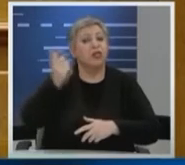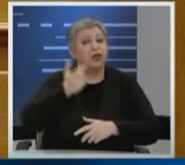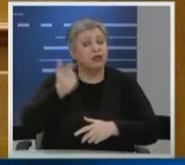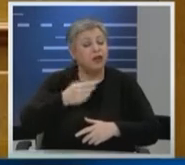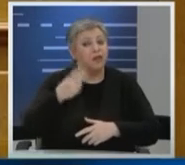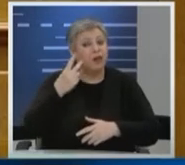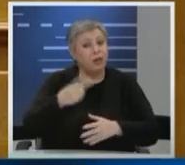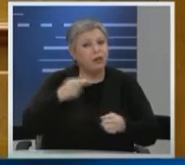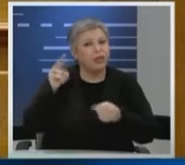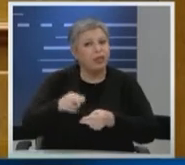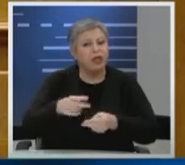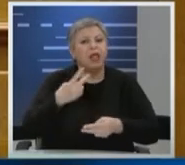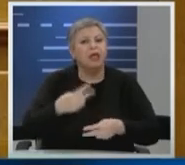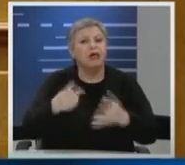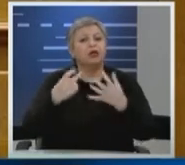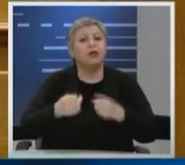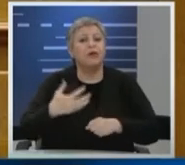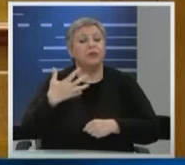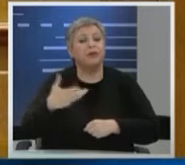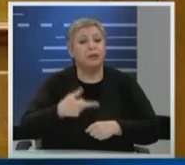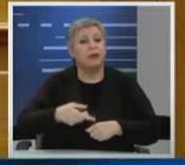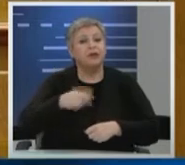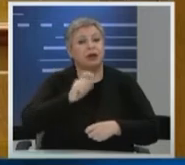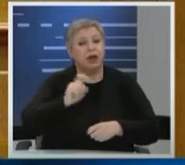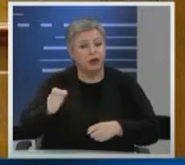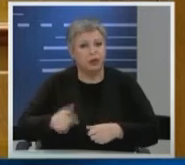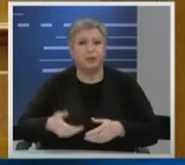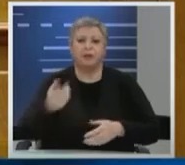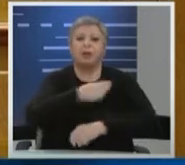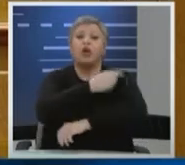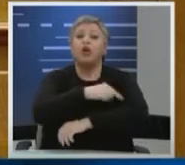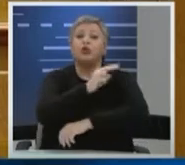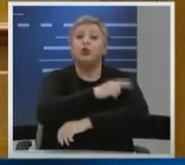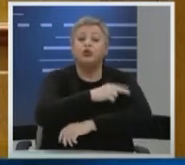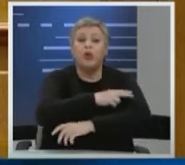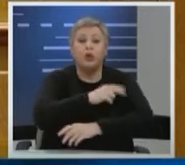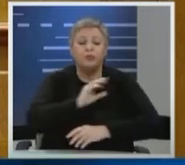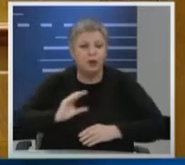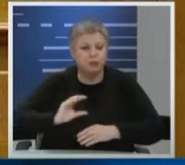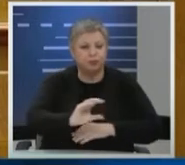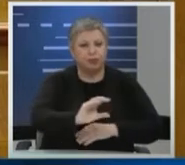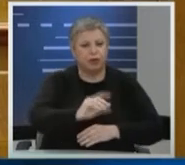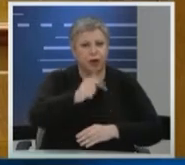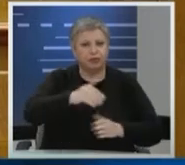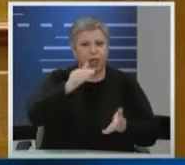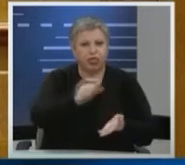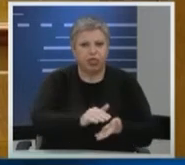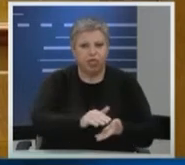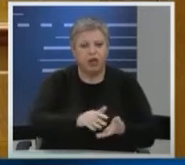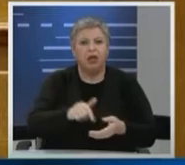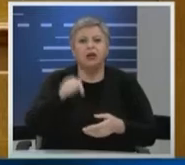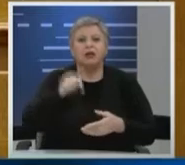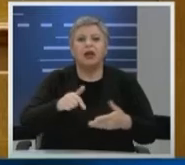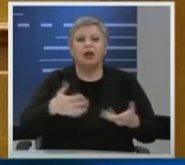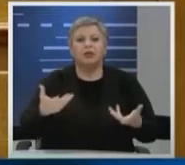275 εκατομμύρια ευρώ. Έχουμε μείωση της χρηματοδότησης στα νοσοκομεία τη στιγμή που βρίσκονται στα πρόθυρα της κατάρρευσης. Κι